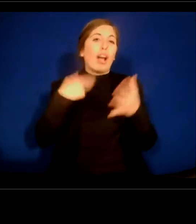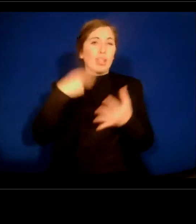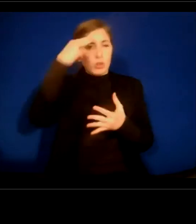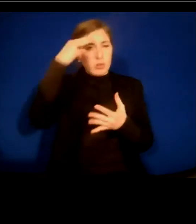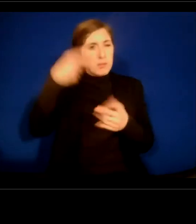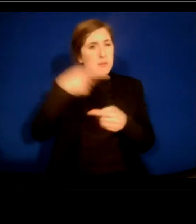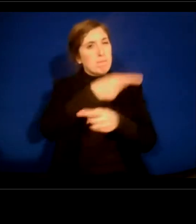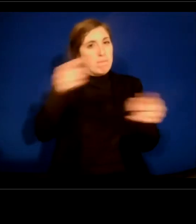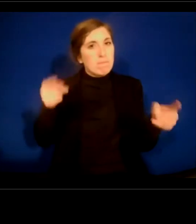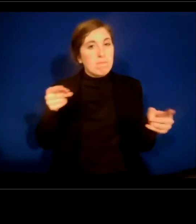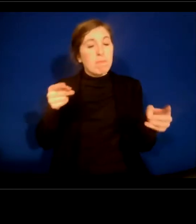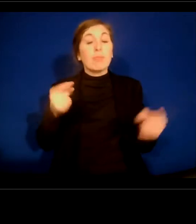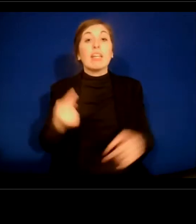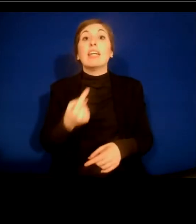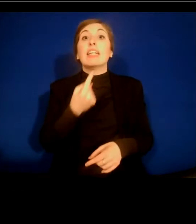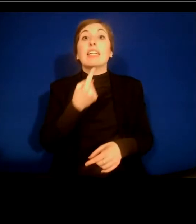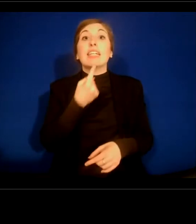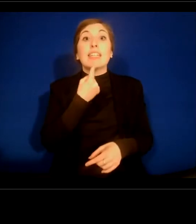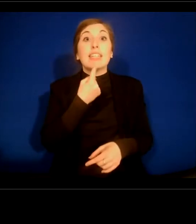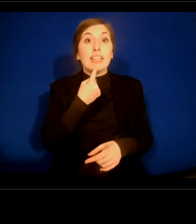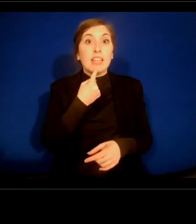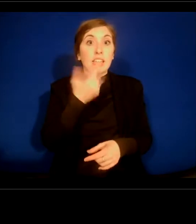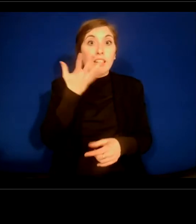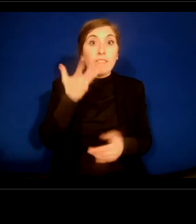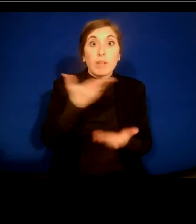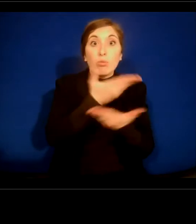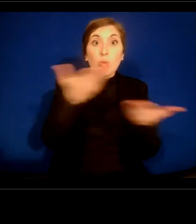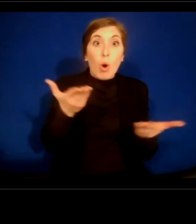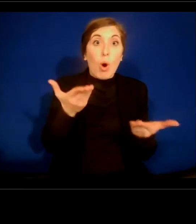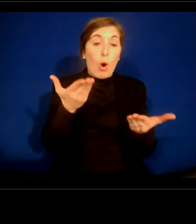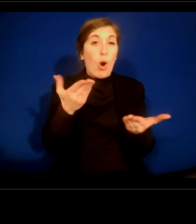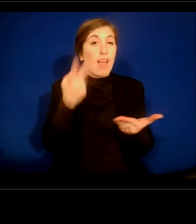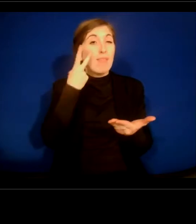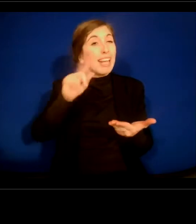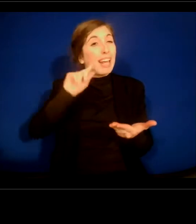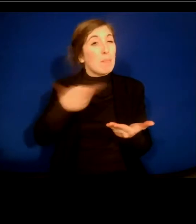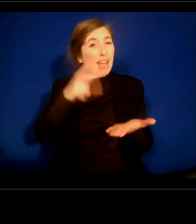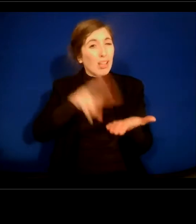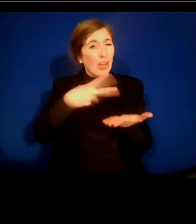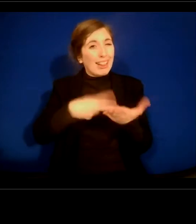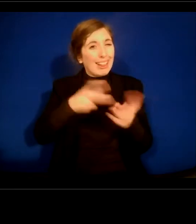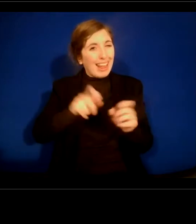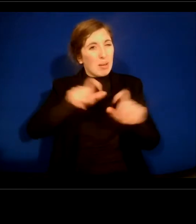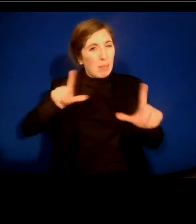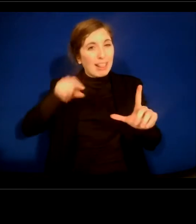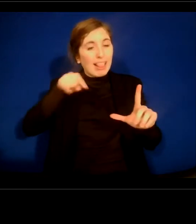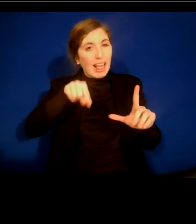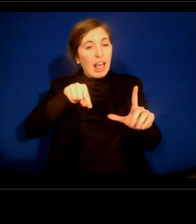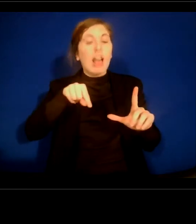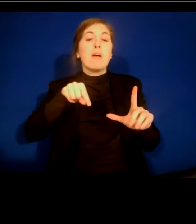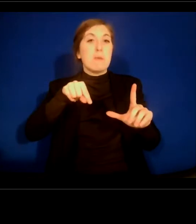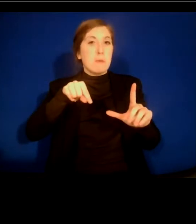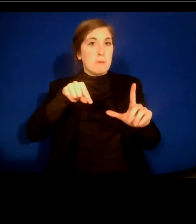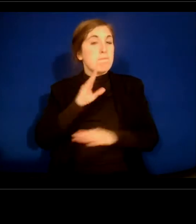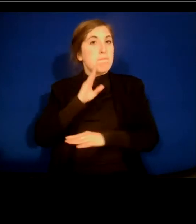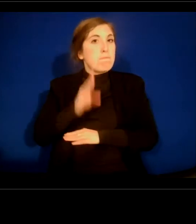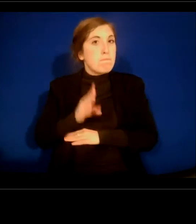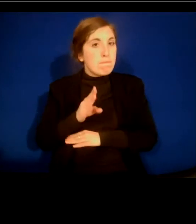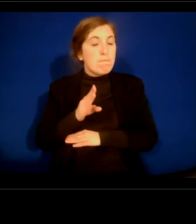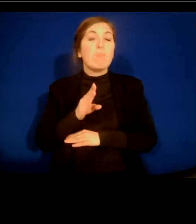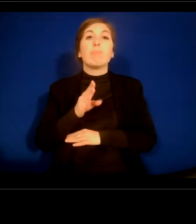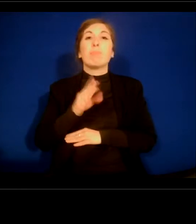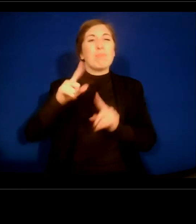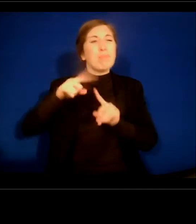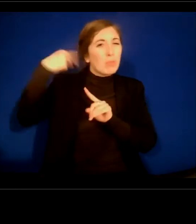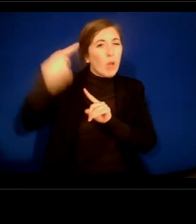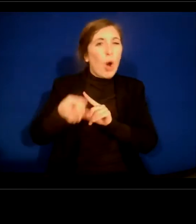presente a chi volesse appunto vederla meglio che quando condivideremo slide